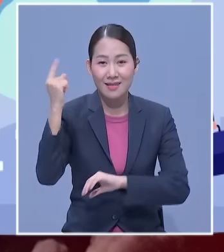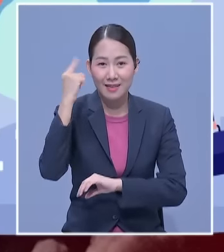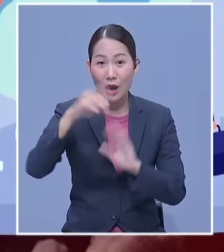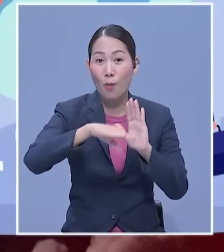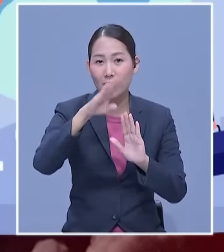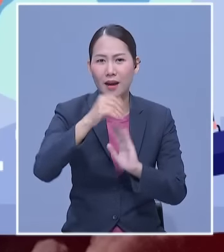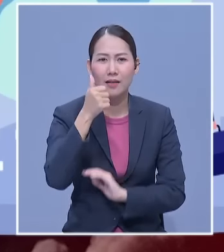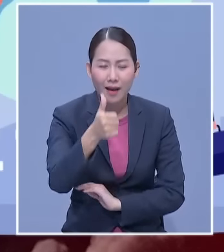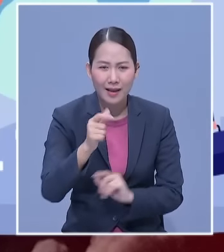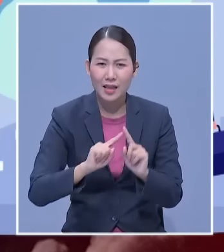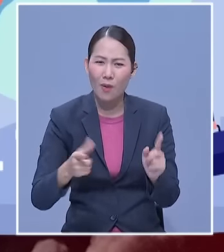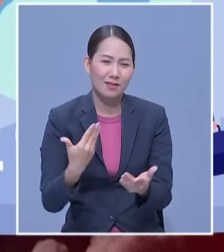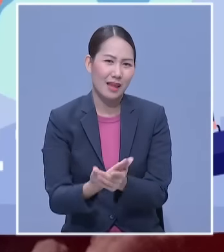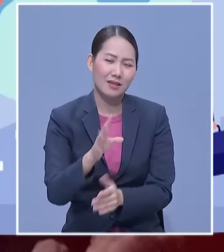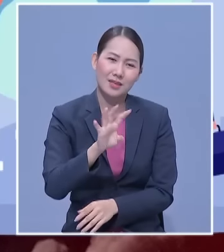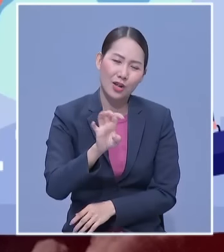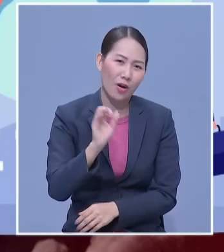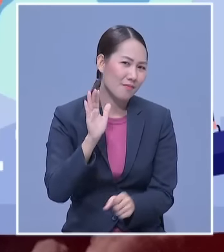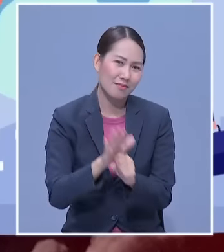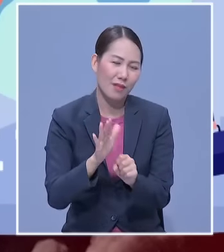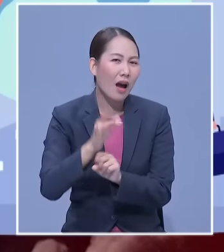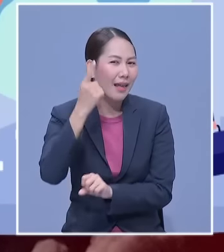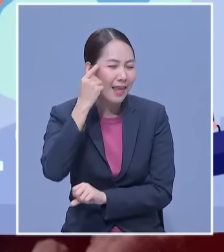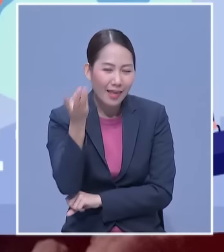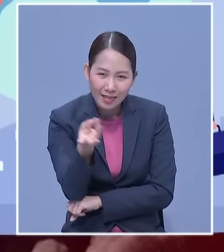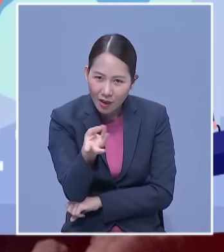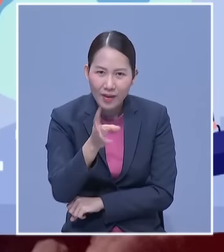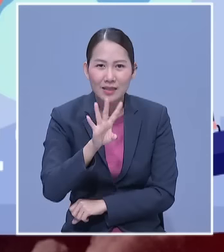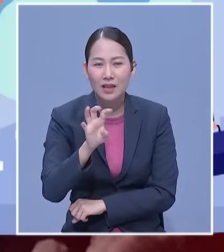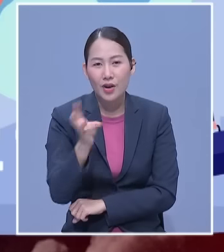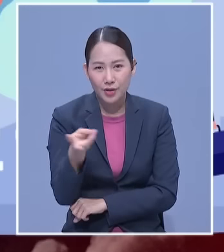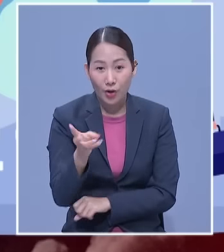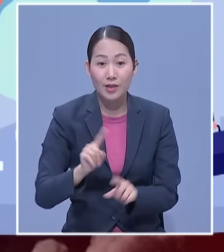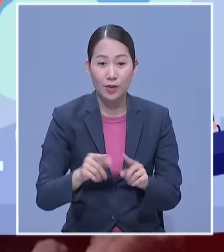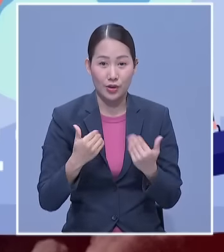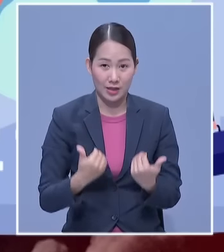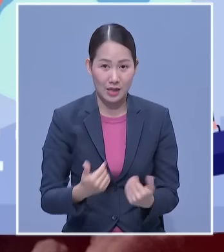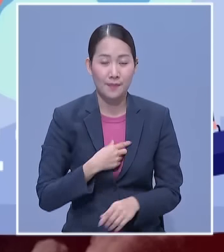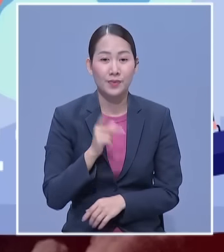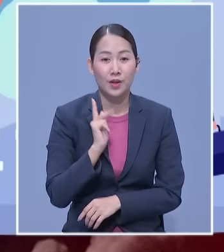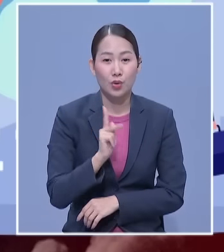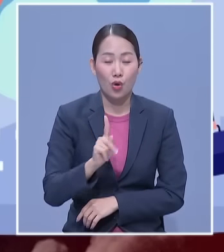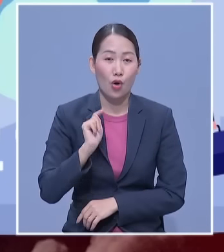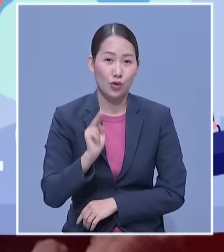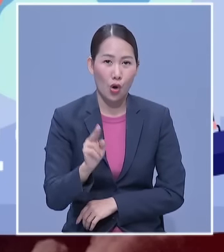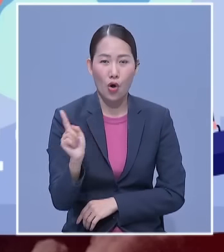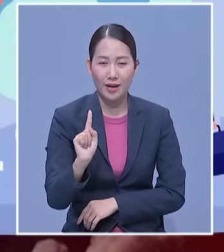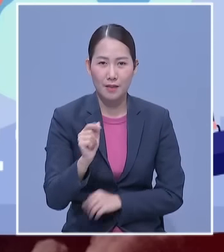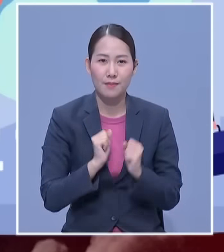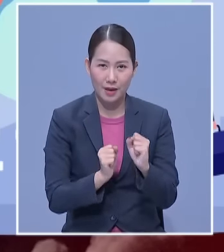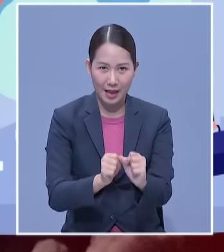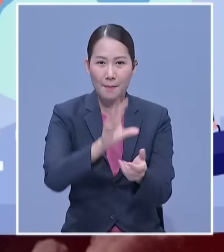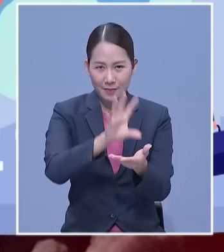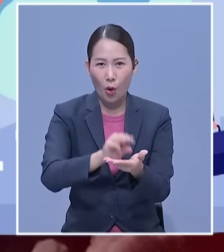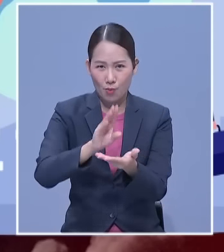เงินมาทำโครงการเพิ่มขณะนี้ทททเองอยู่ระหว่างการรวบรวมข้อมูลสินค้าบริการท่องเที่ยวต่างๆในแอปพลิเคชันที่